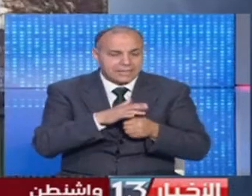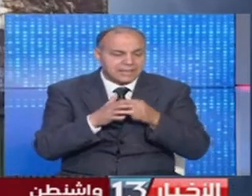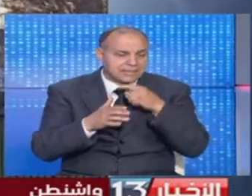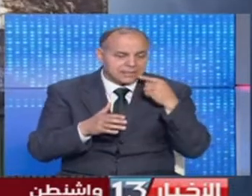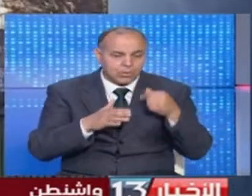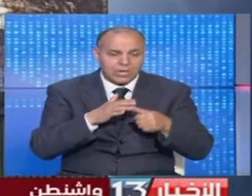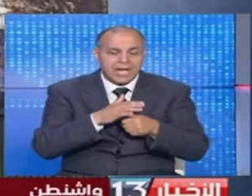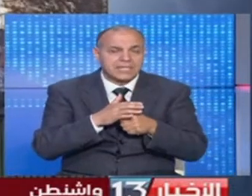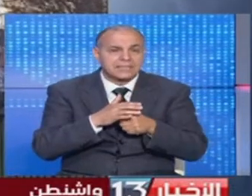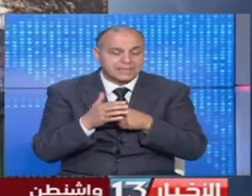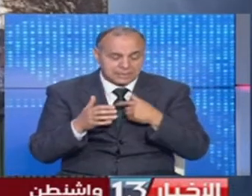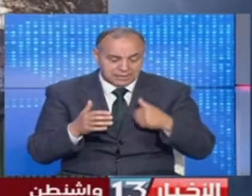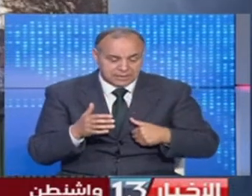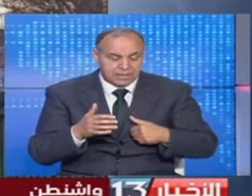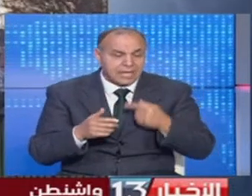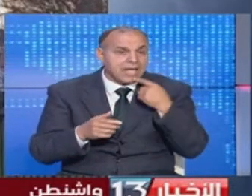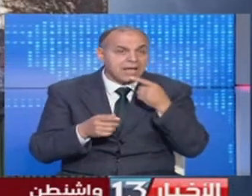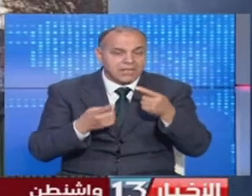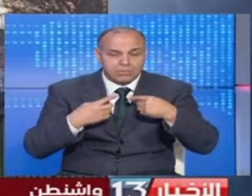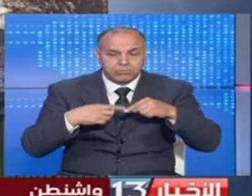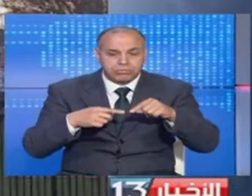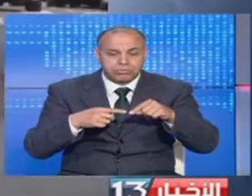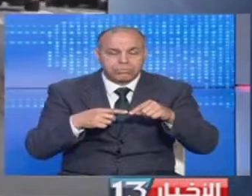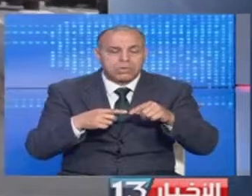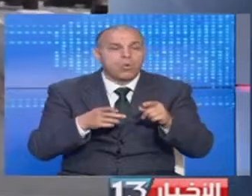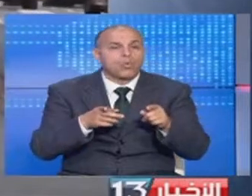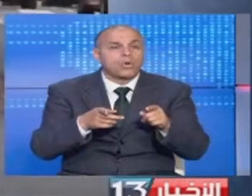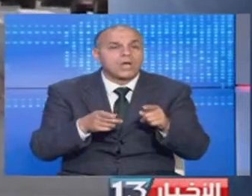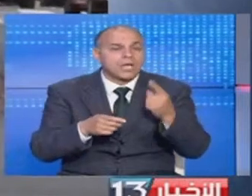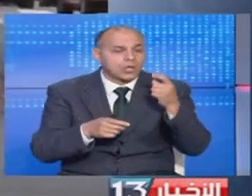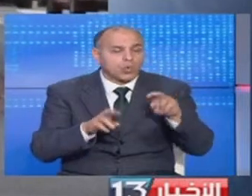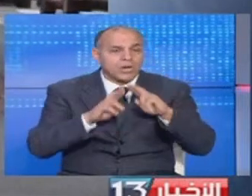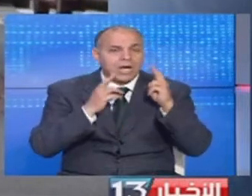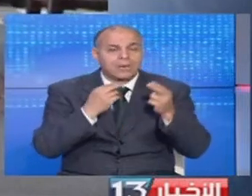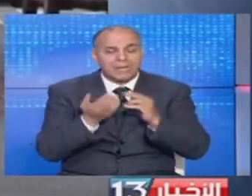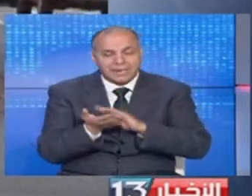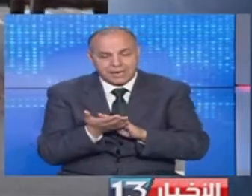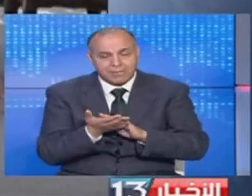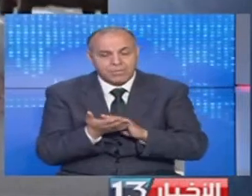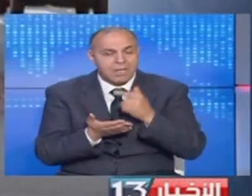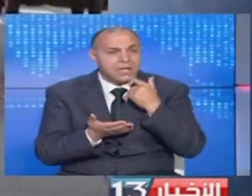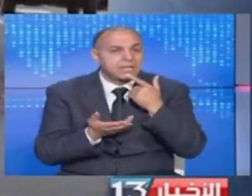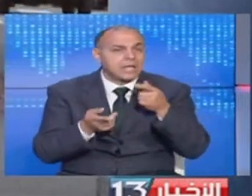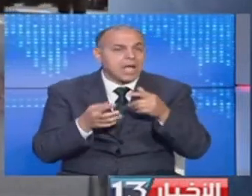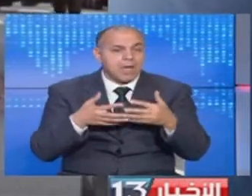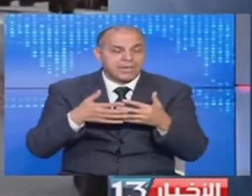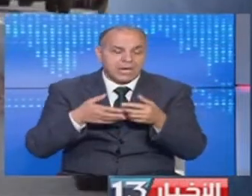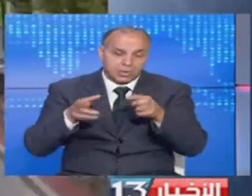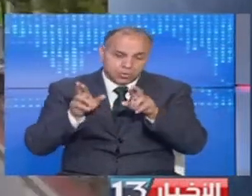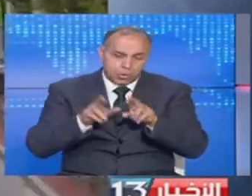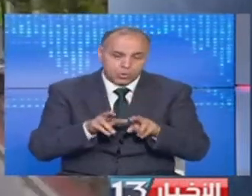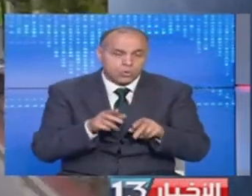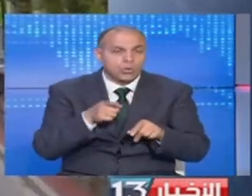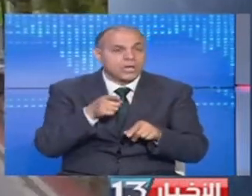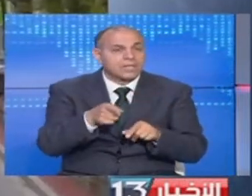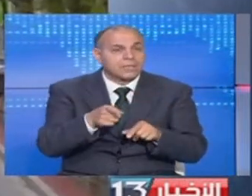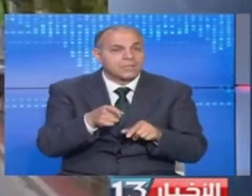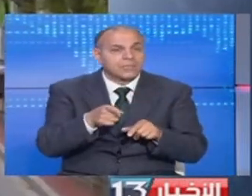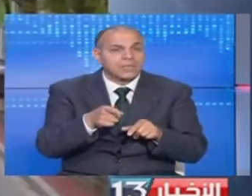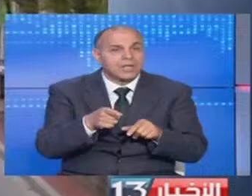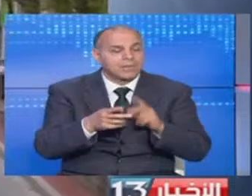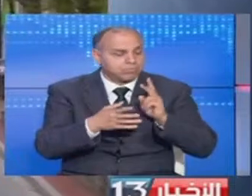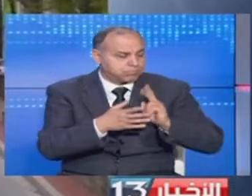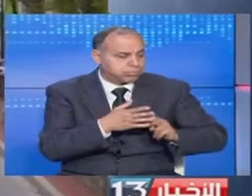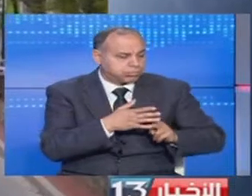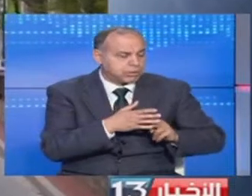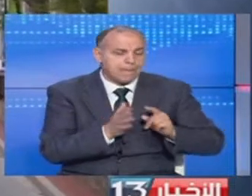والروسي والتي تنعقد اشغالها بالتزامن مع اليوم العالمي للارض تعيد الولايات المتحده الامريكيه الى